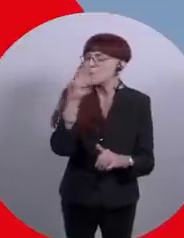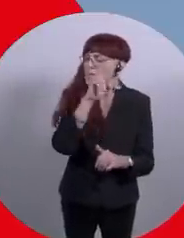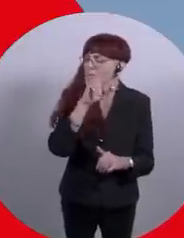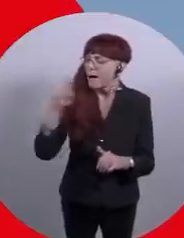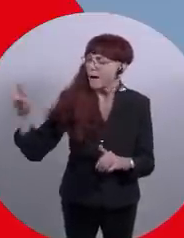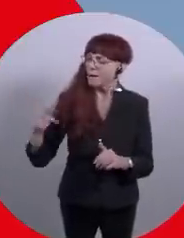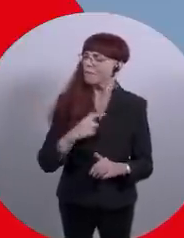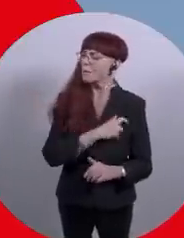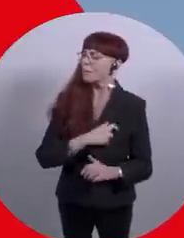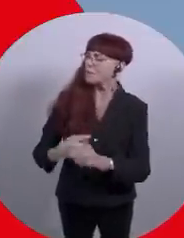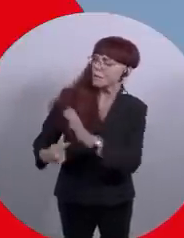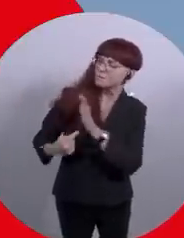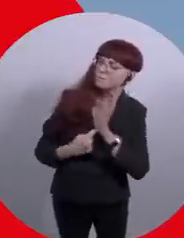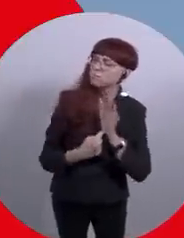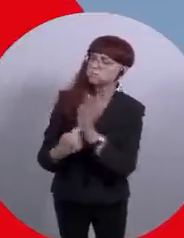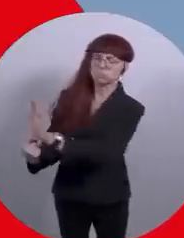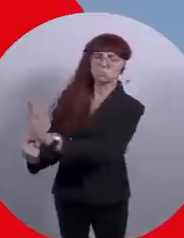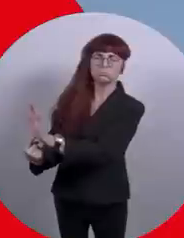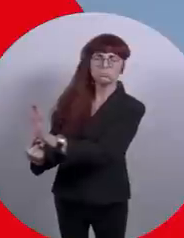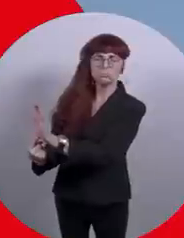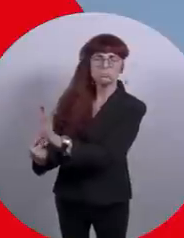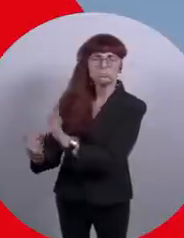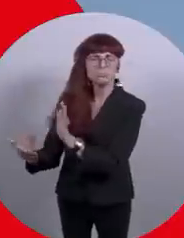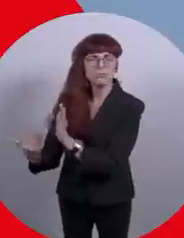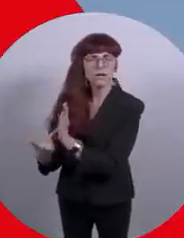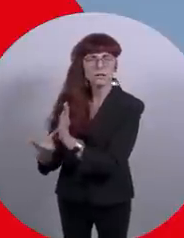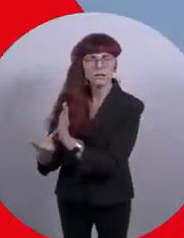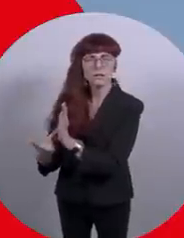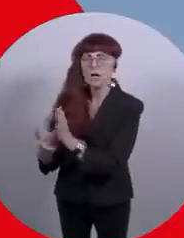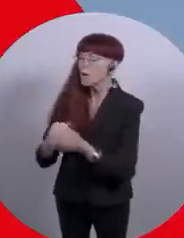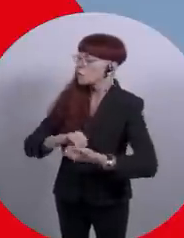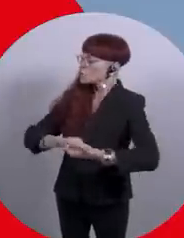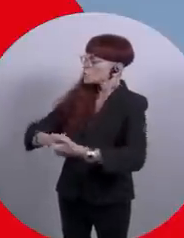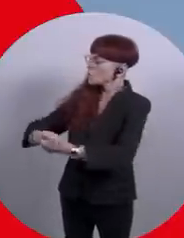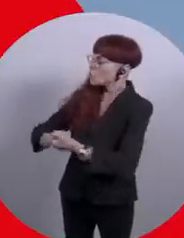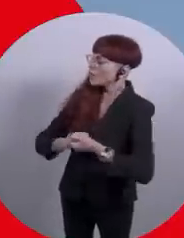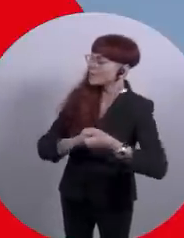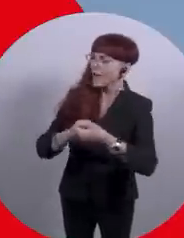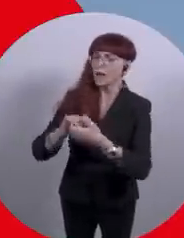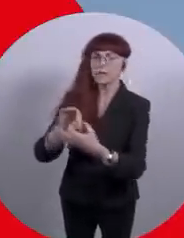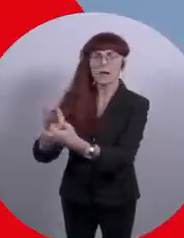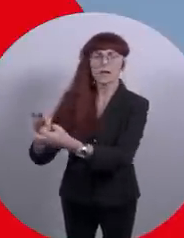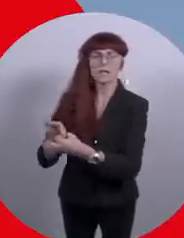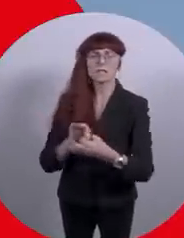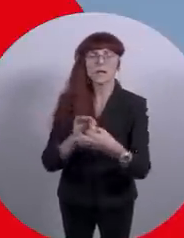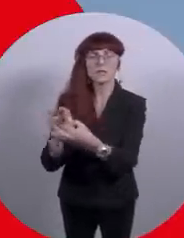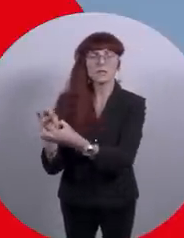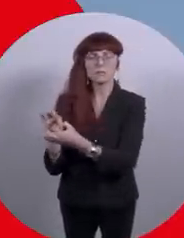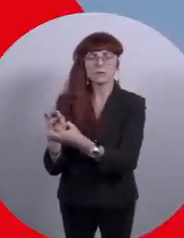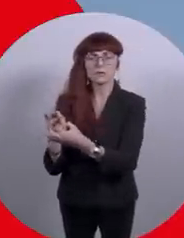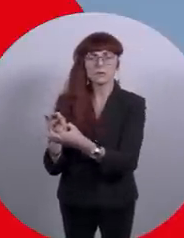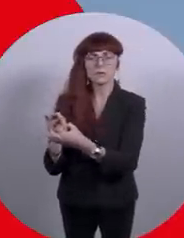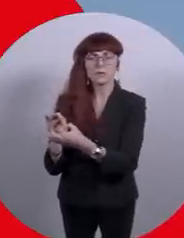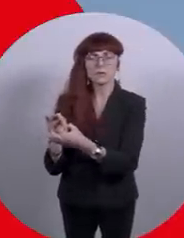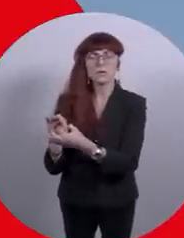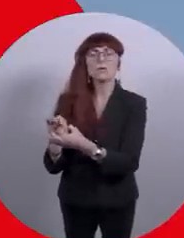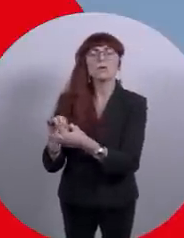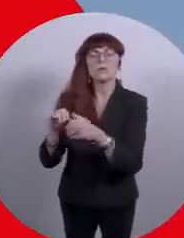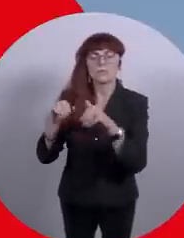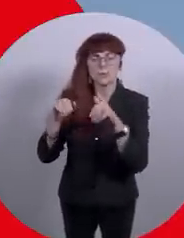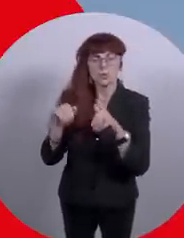entgegenstellen wir müssen denen entgegenstellen eine solidarische Gesellschaft und wir im ersten dafür